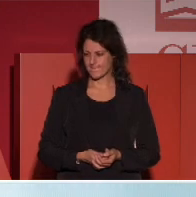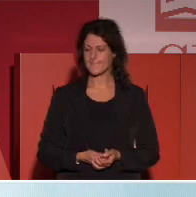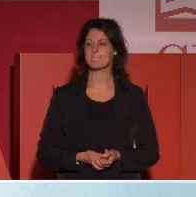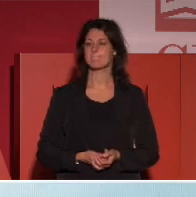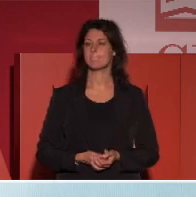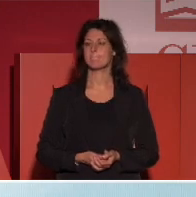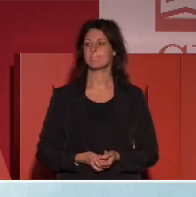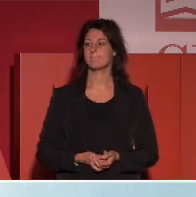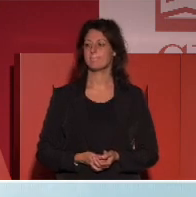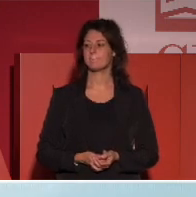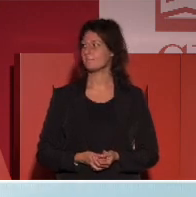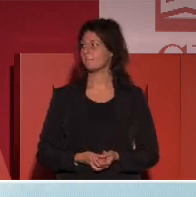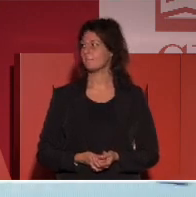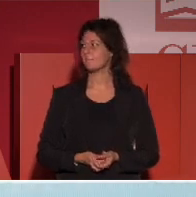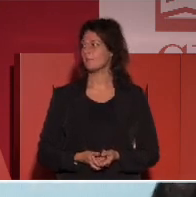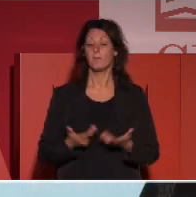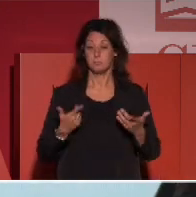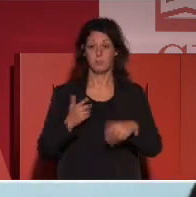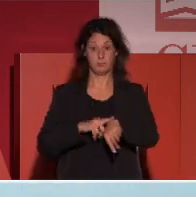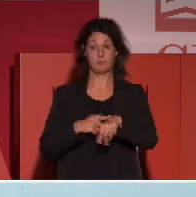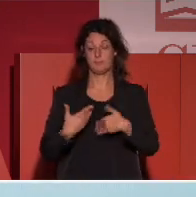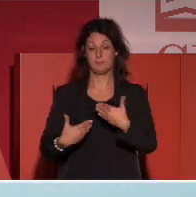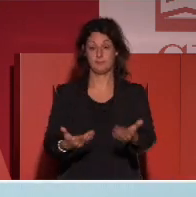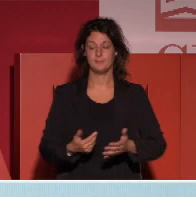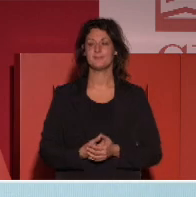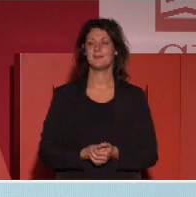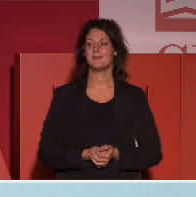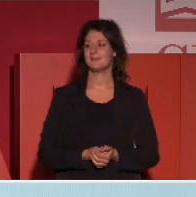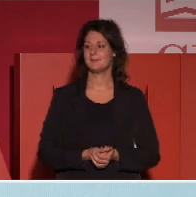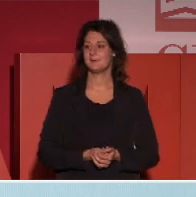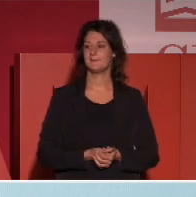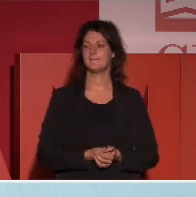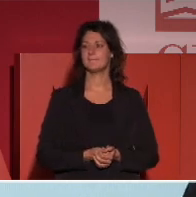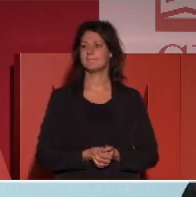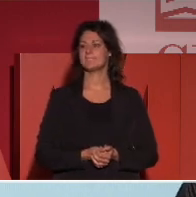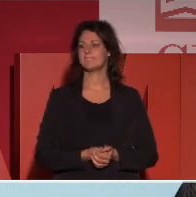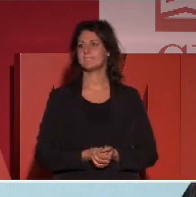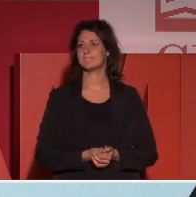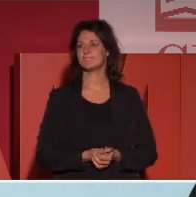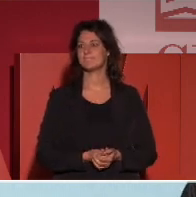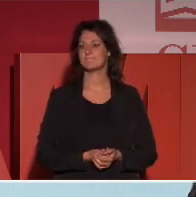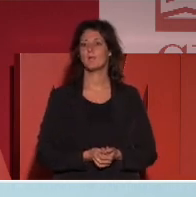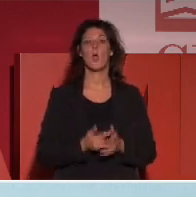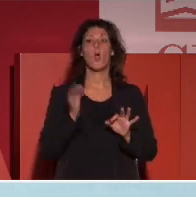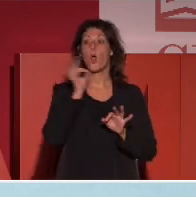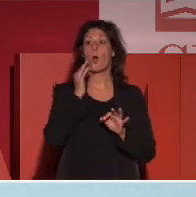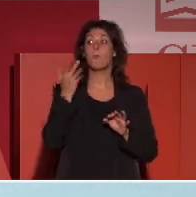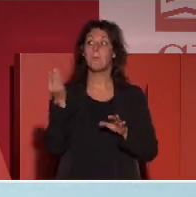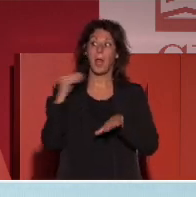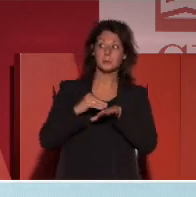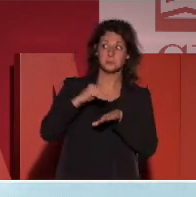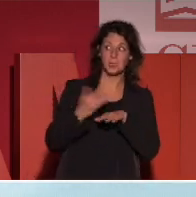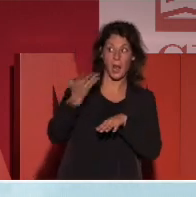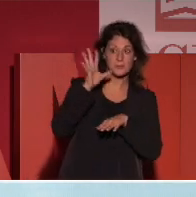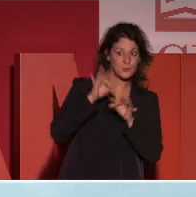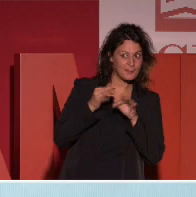scorso ho fatto un moto non dovevo correre degli interventi o posso allungarmi ulteriormente non si sa se una promessa una minaccia